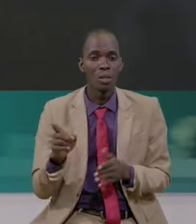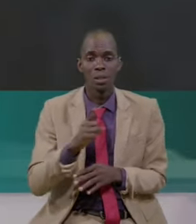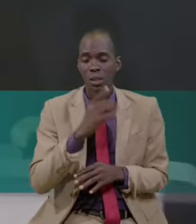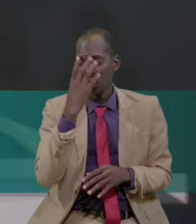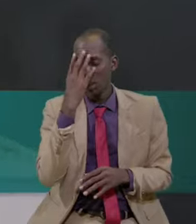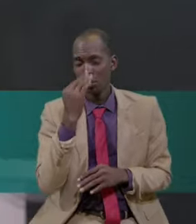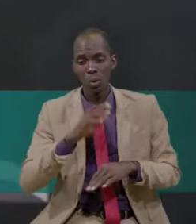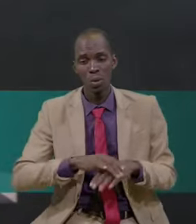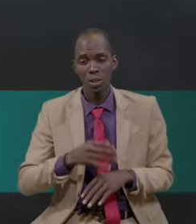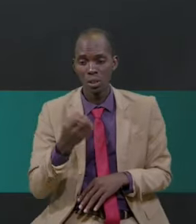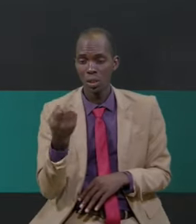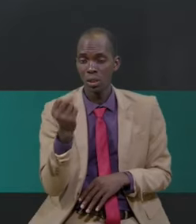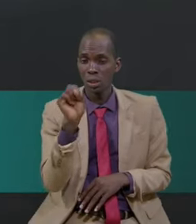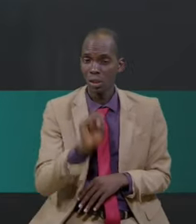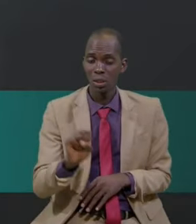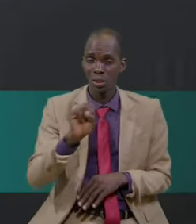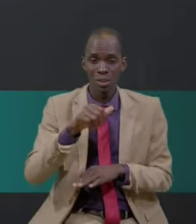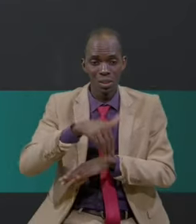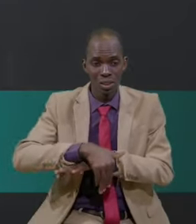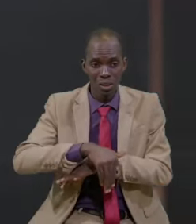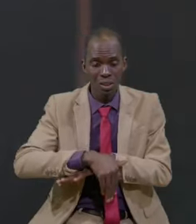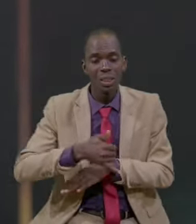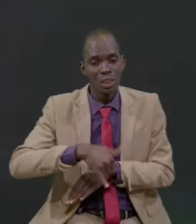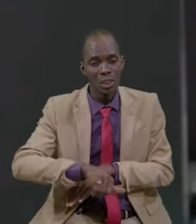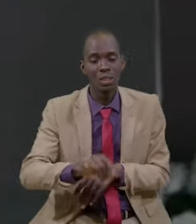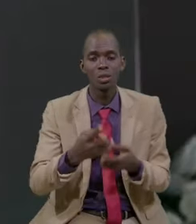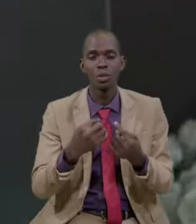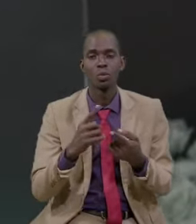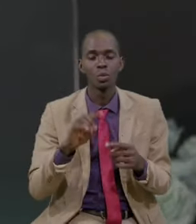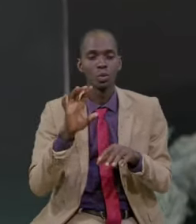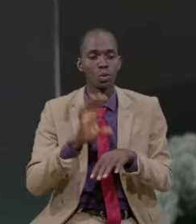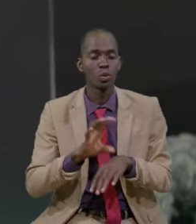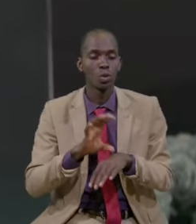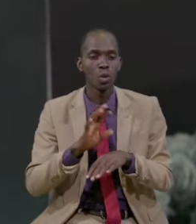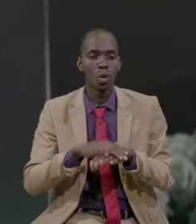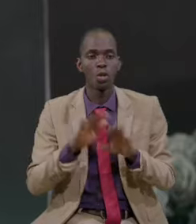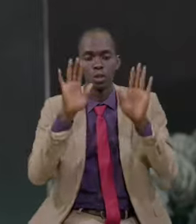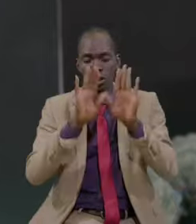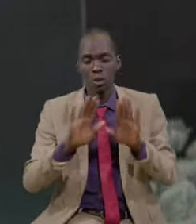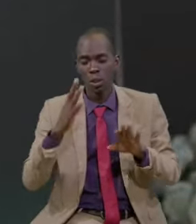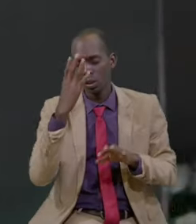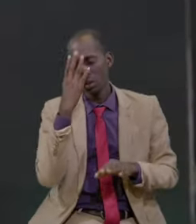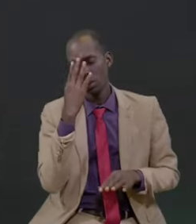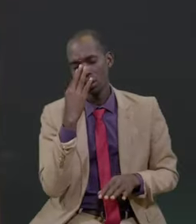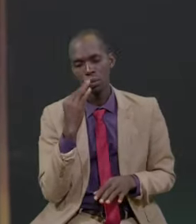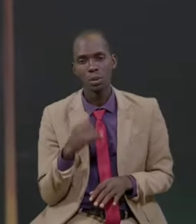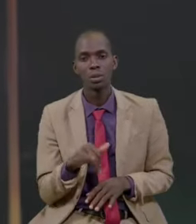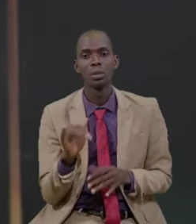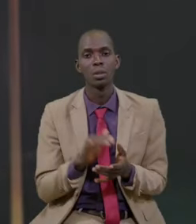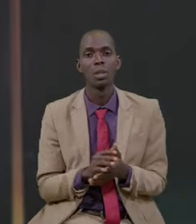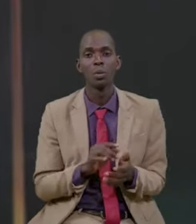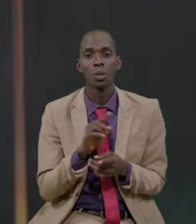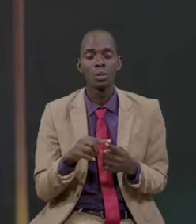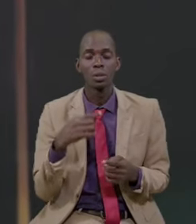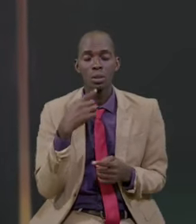nuit, ils viennent à l'église et ils dorment et dorment. Et c'est quand tu dis, au nom